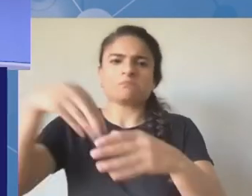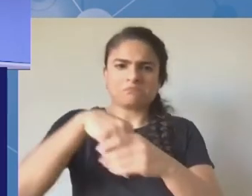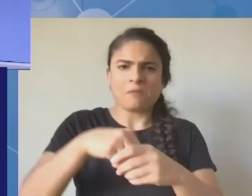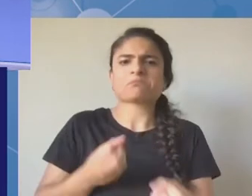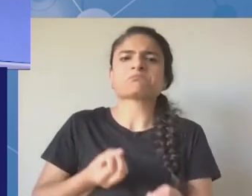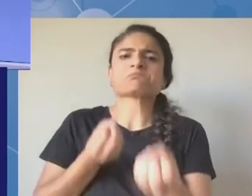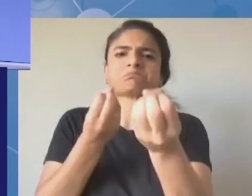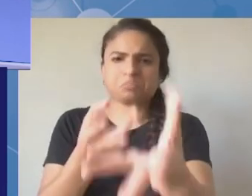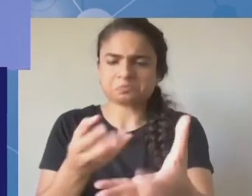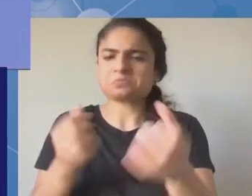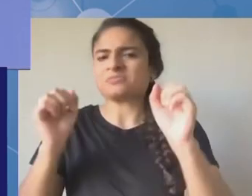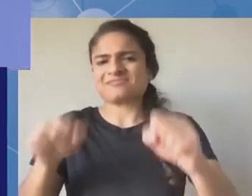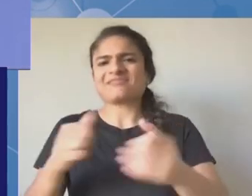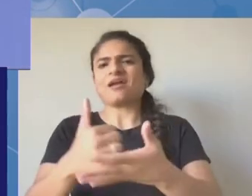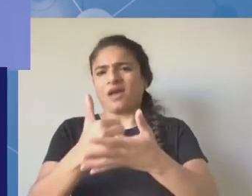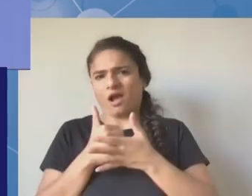الملخصة.